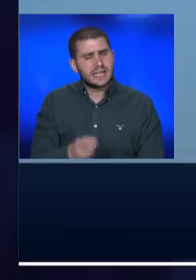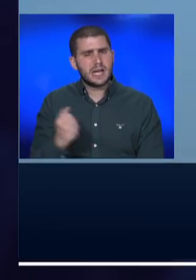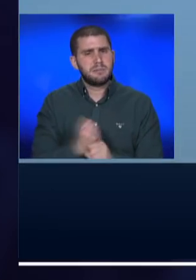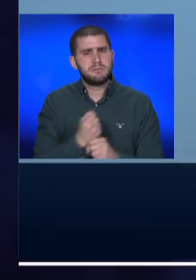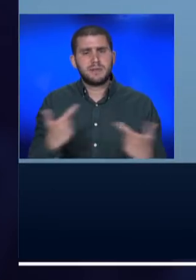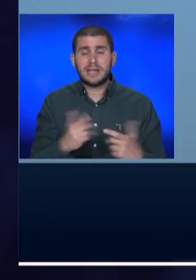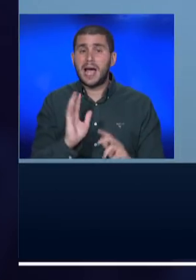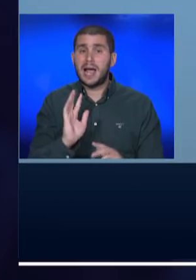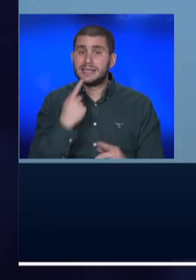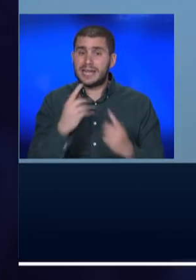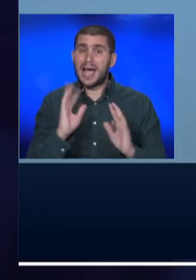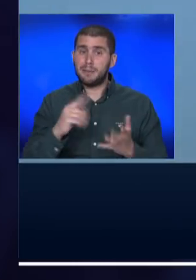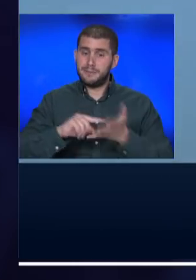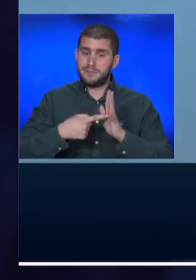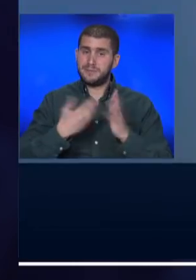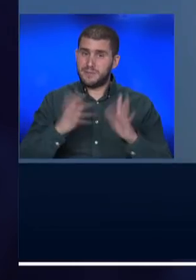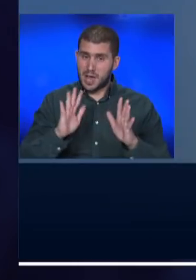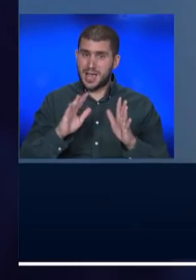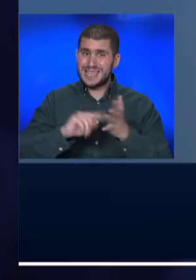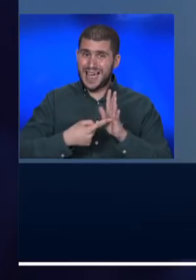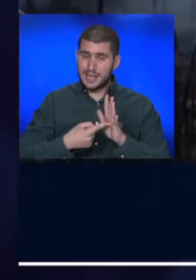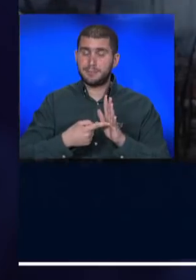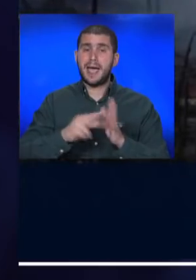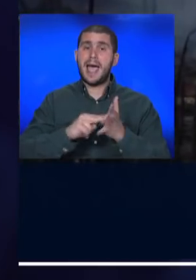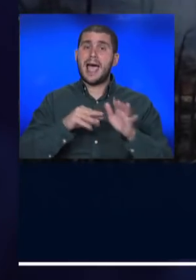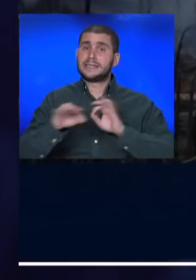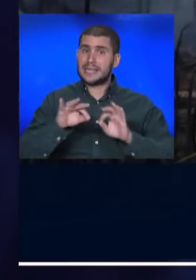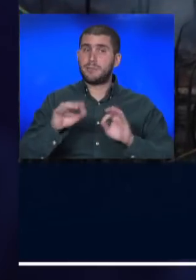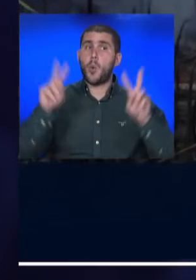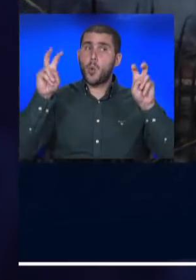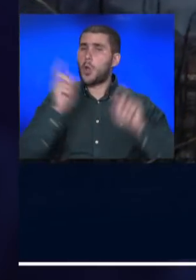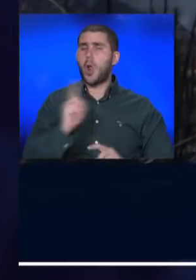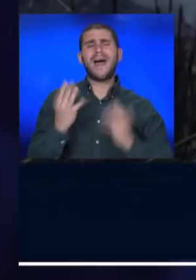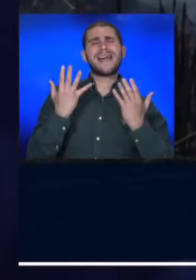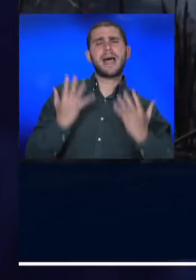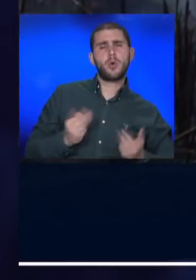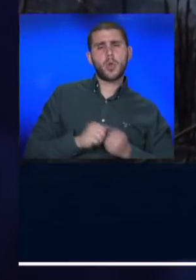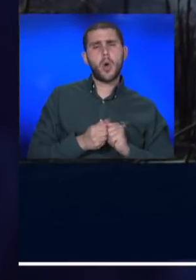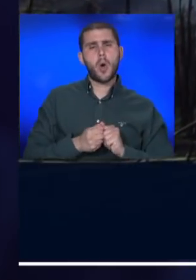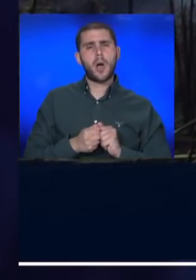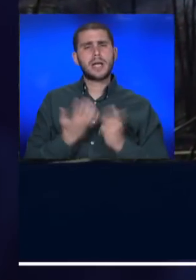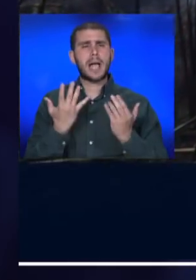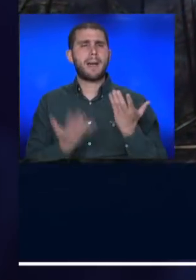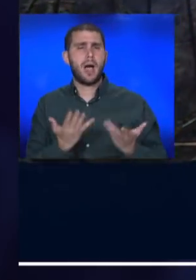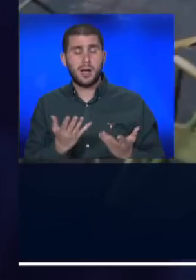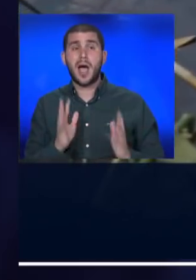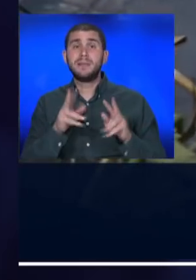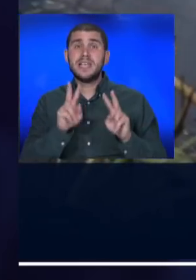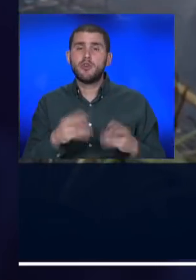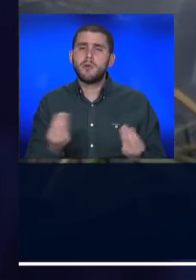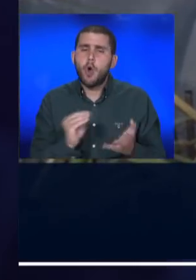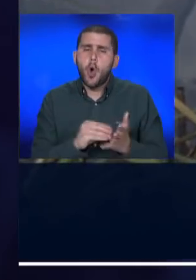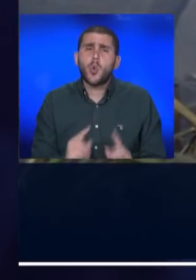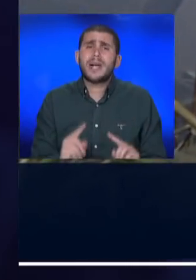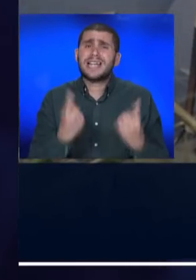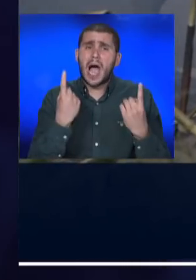יעדיו האסטרטגיים שהוגדרו, לא הכמויות והקילויים, והאם יש משהו שעוד לא קרה שצריך